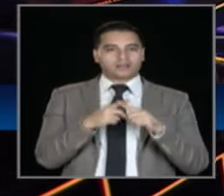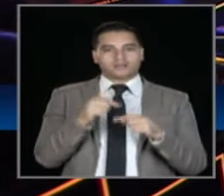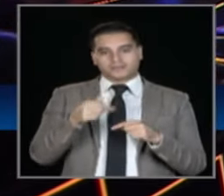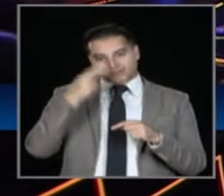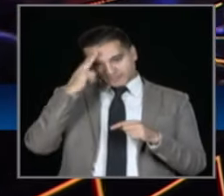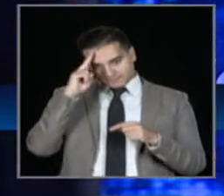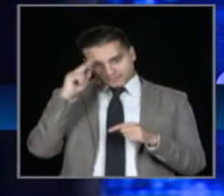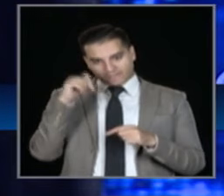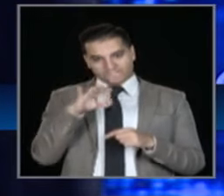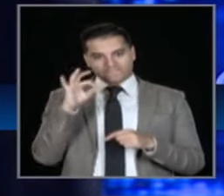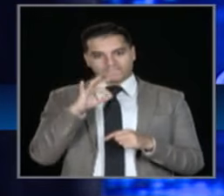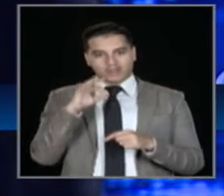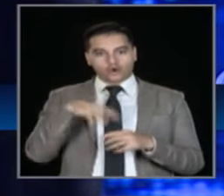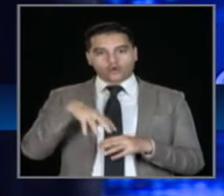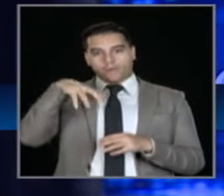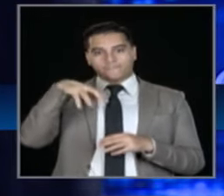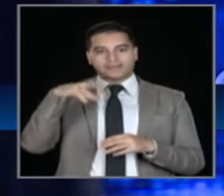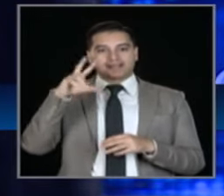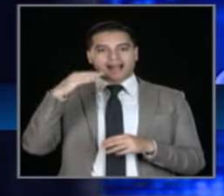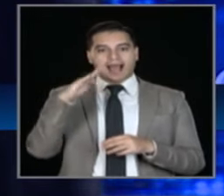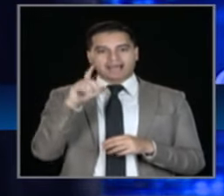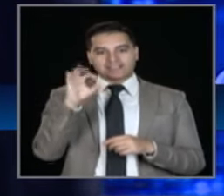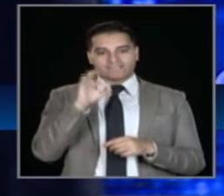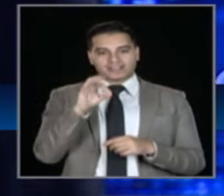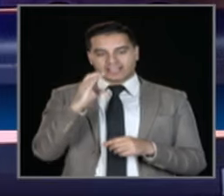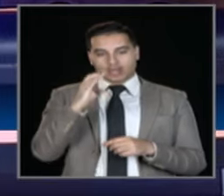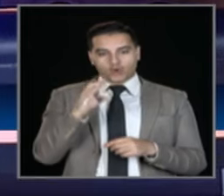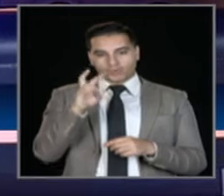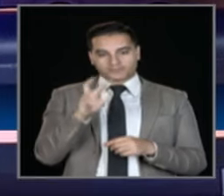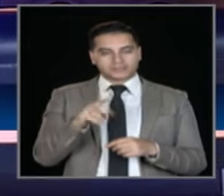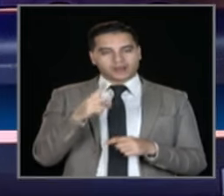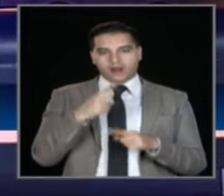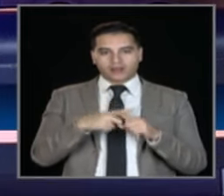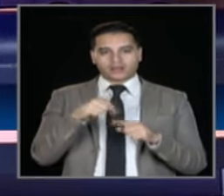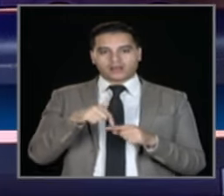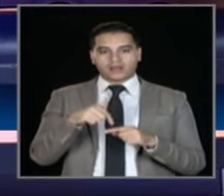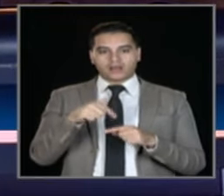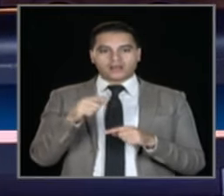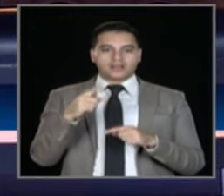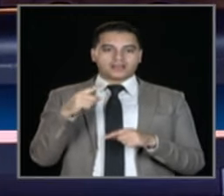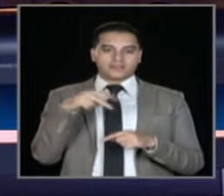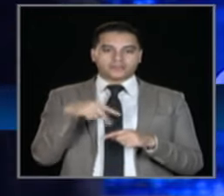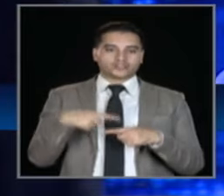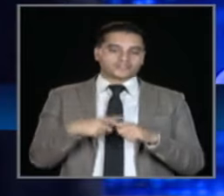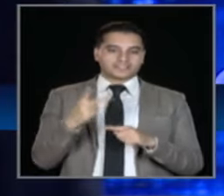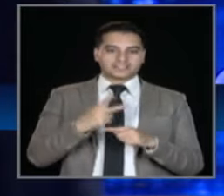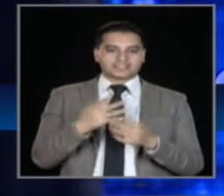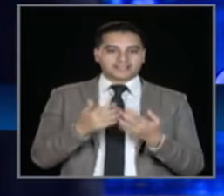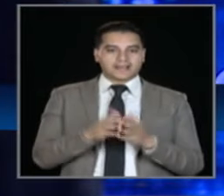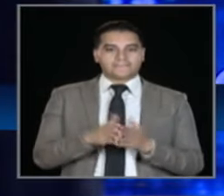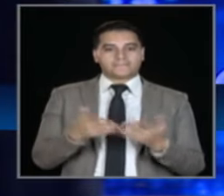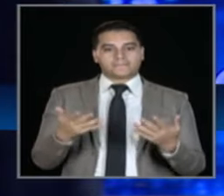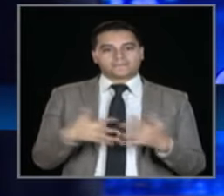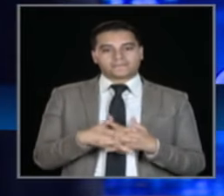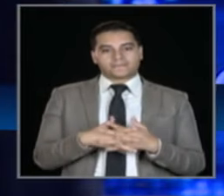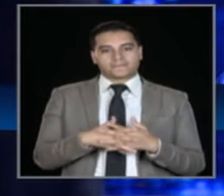محمية قبة الحسنة؟ جنوب سيناء. غلط. ما هو ضعف الرقم 28؟